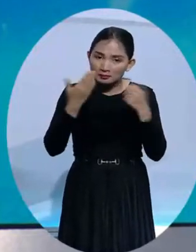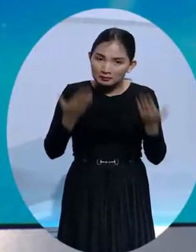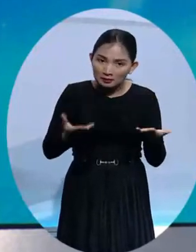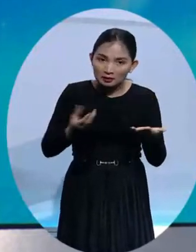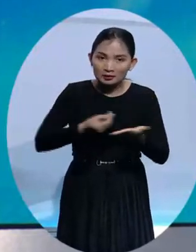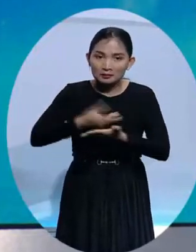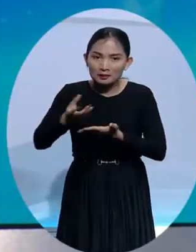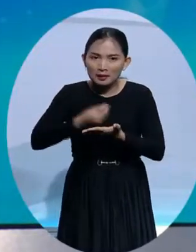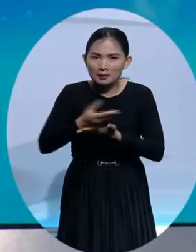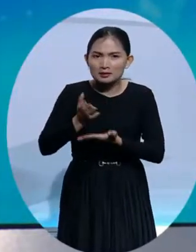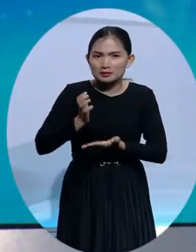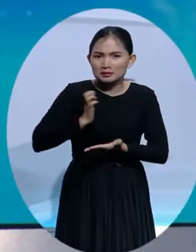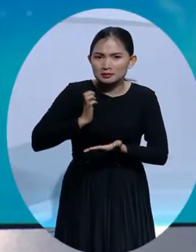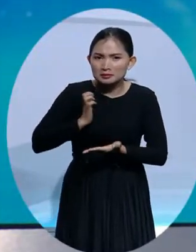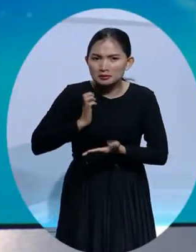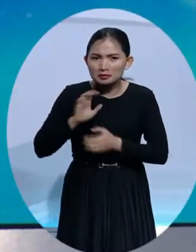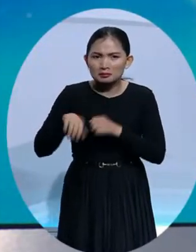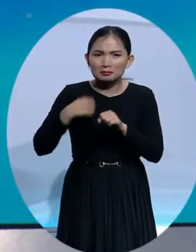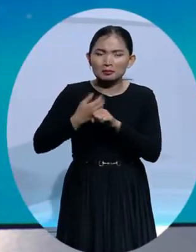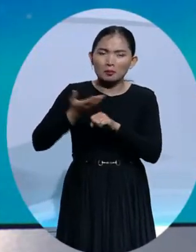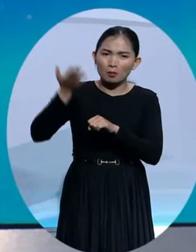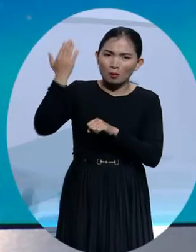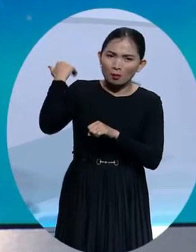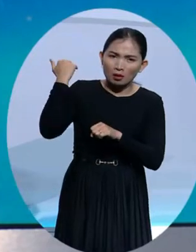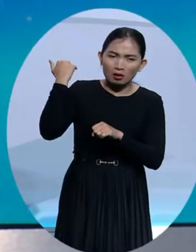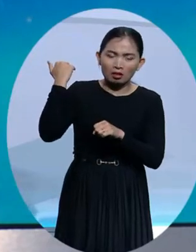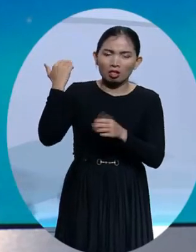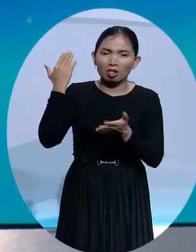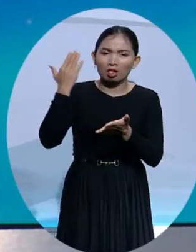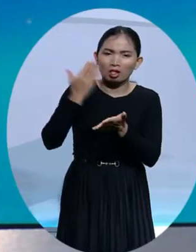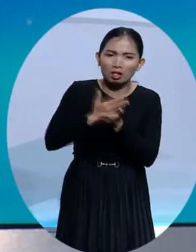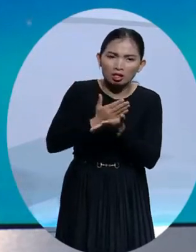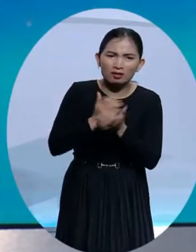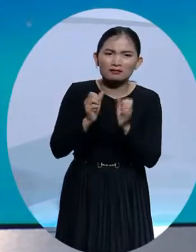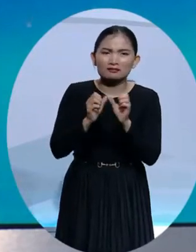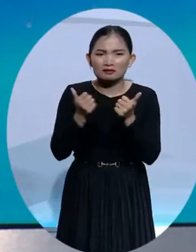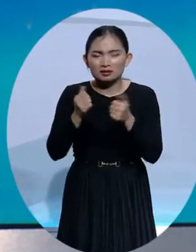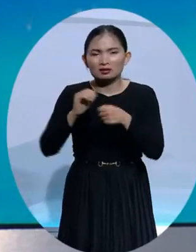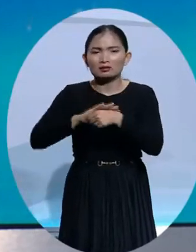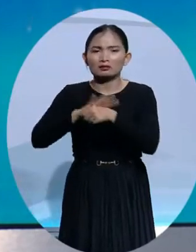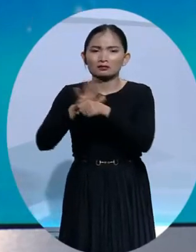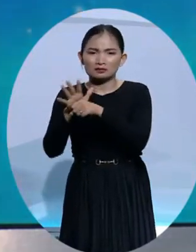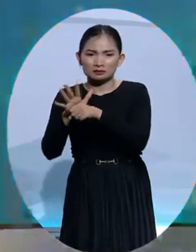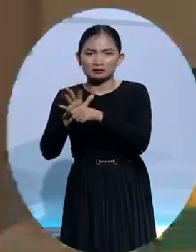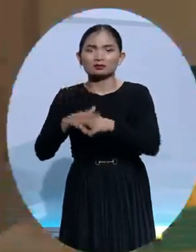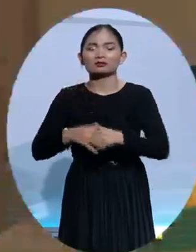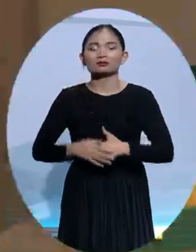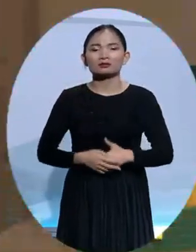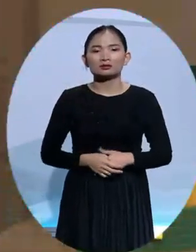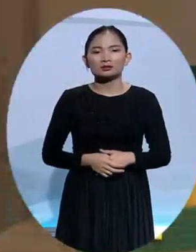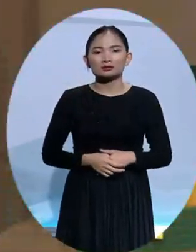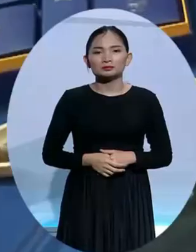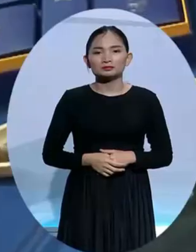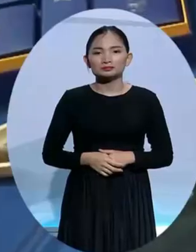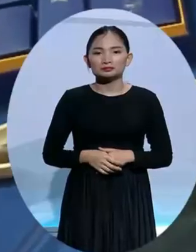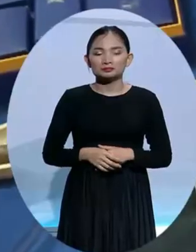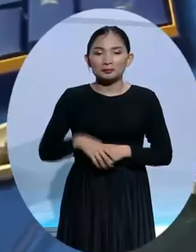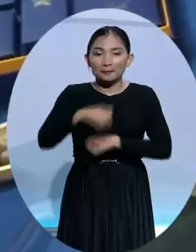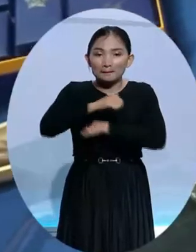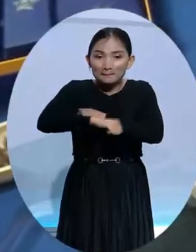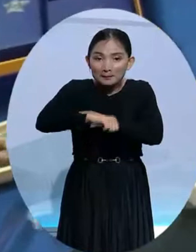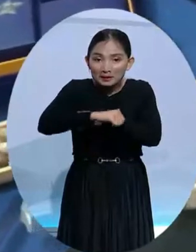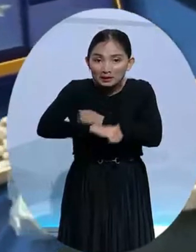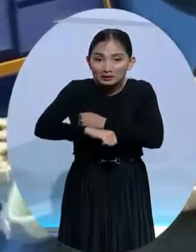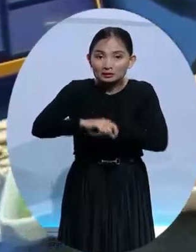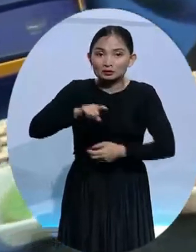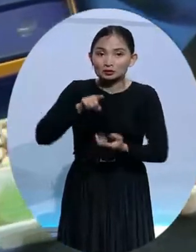để bù lại năm ngoái gần như đóng băng vì giãn cách xã hội do dịch COVID-19 kéo dài. Bánh trung thu năm nay có nhiều mẫu mã